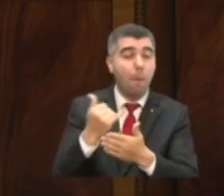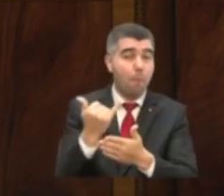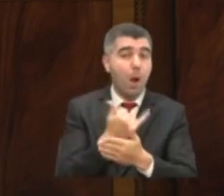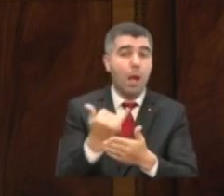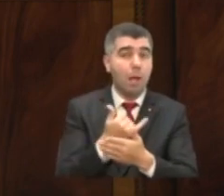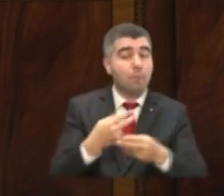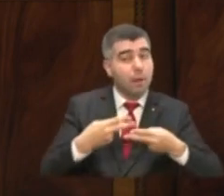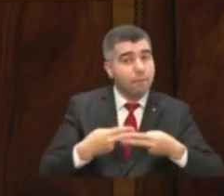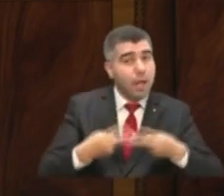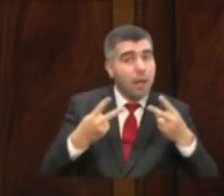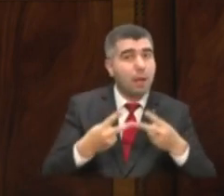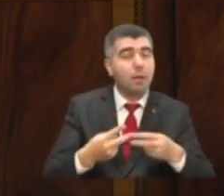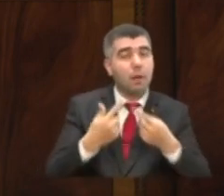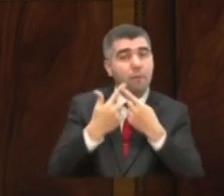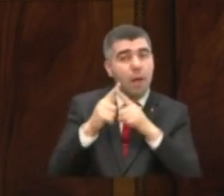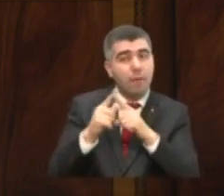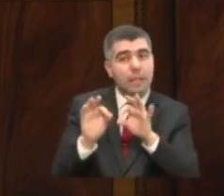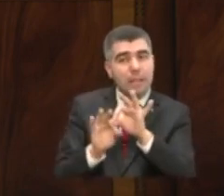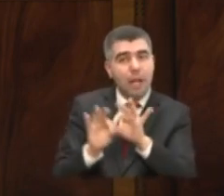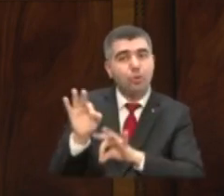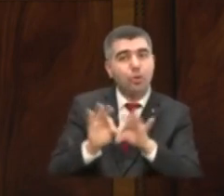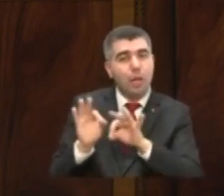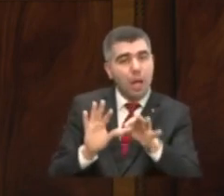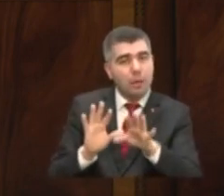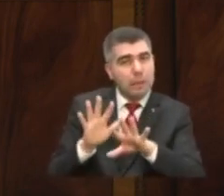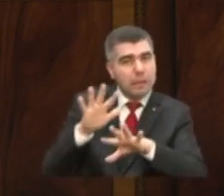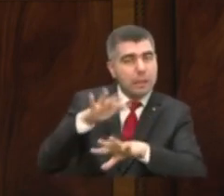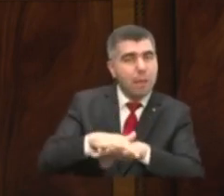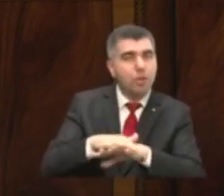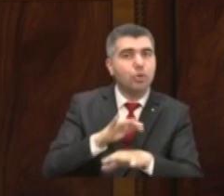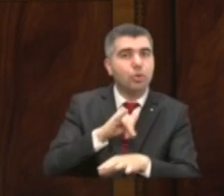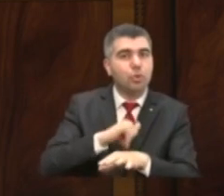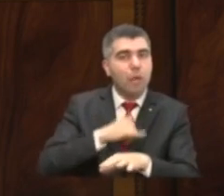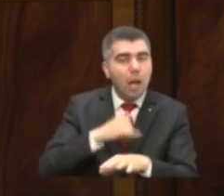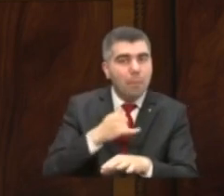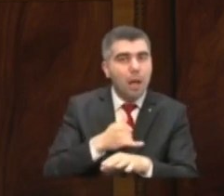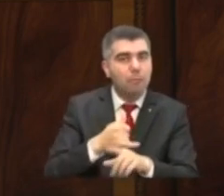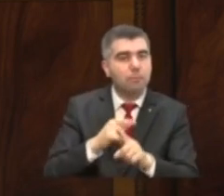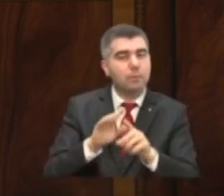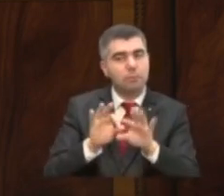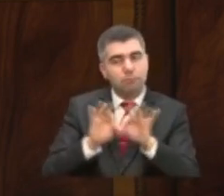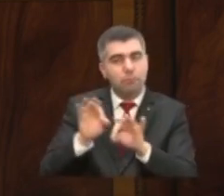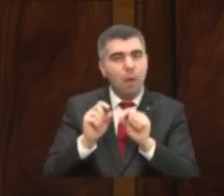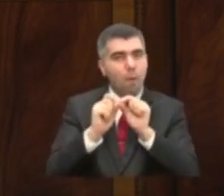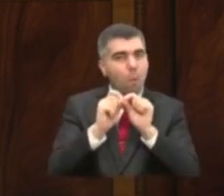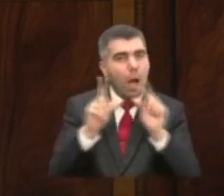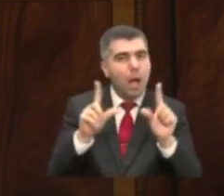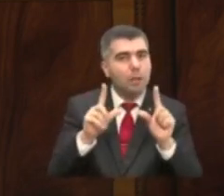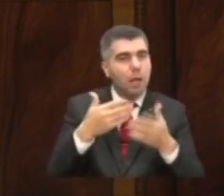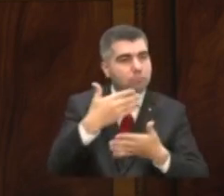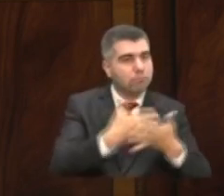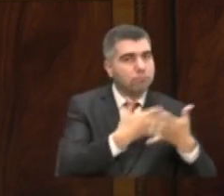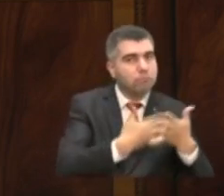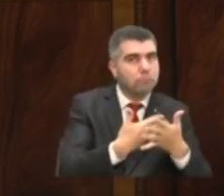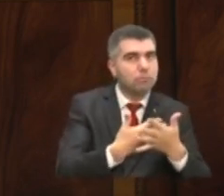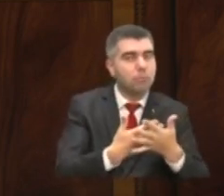حول إنجاح استراتيجية وطنية لإدماج الشباب، استراتيجية بمضامين محددة ودقيقة ومنتجة. ونحن